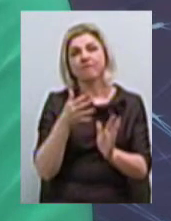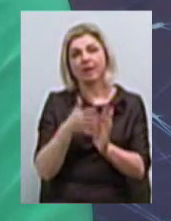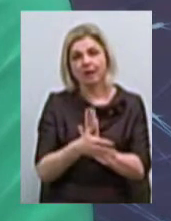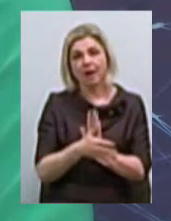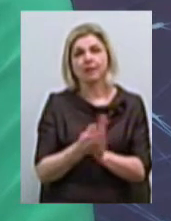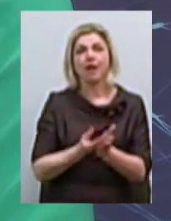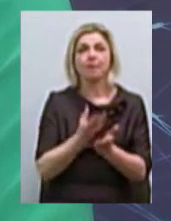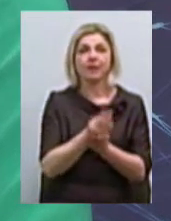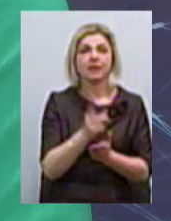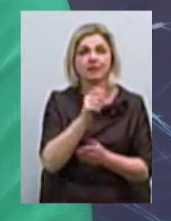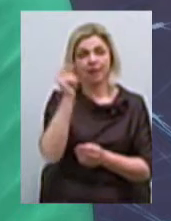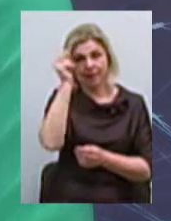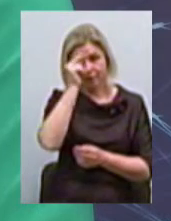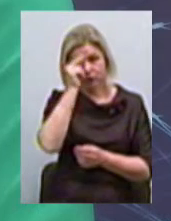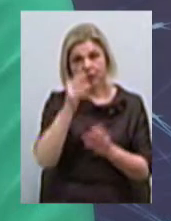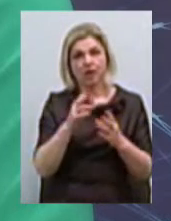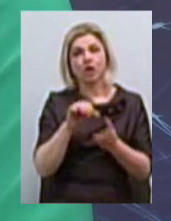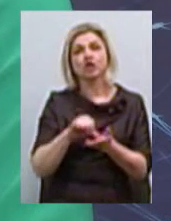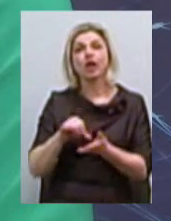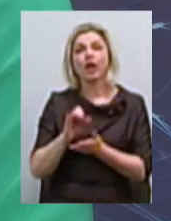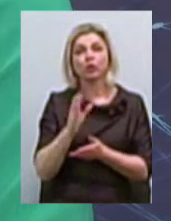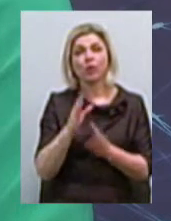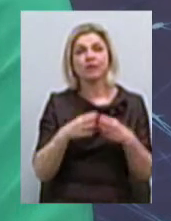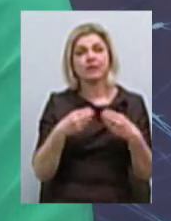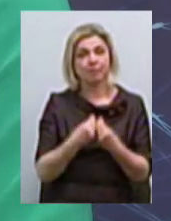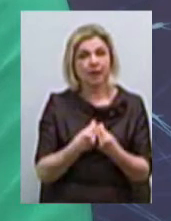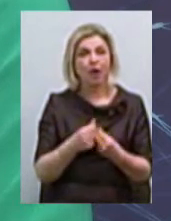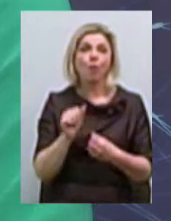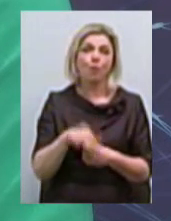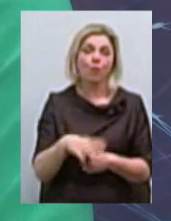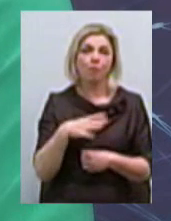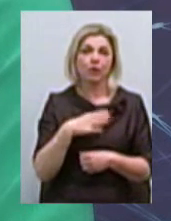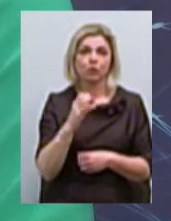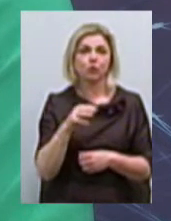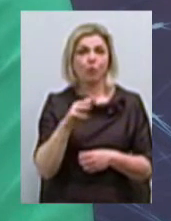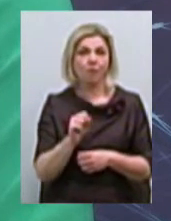сплачені за навчання членів сім'ї, це можуть бути суми за